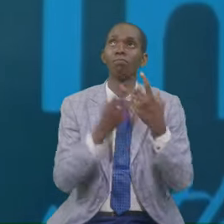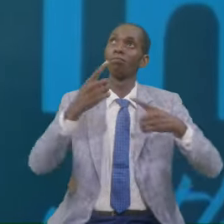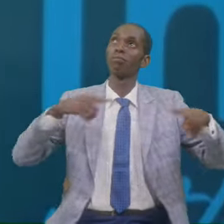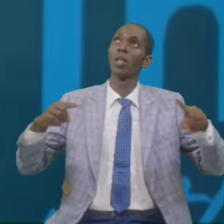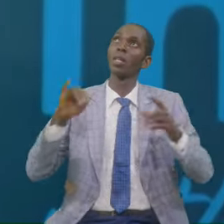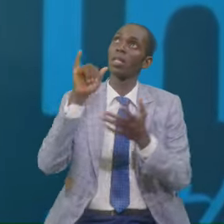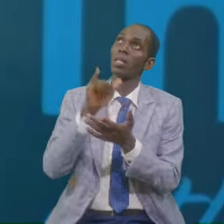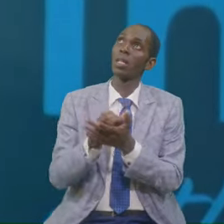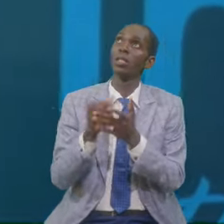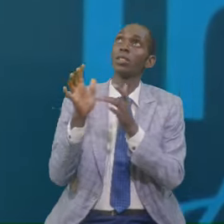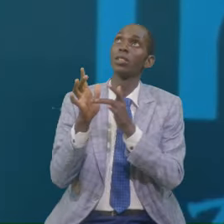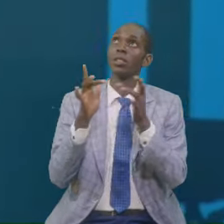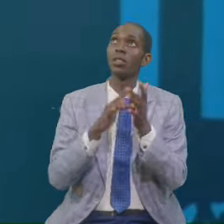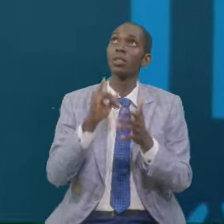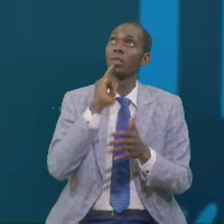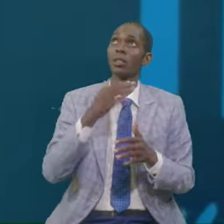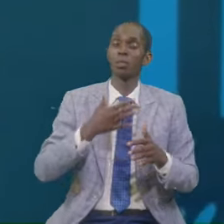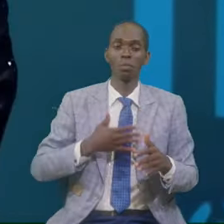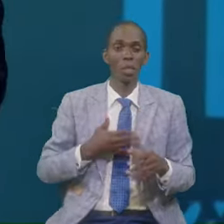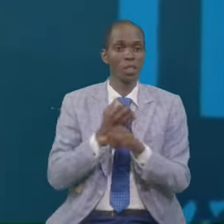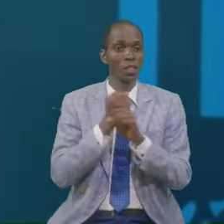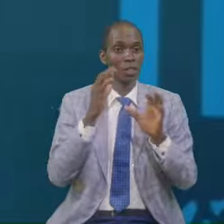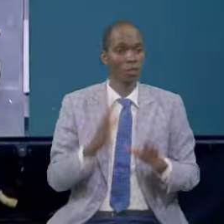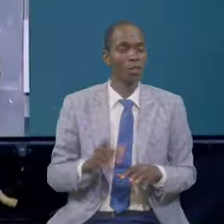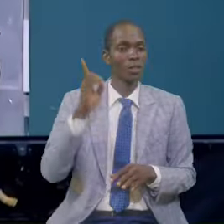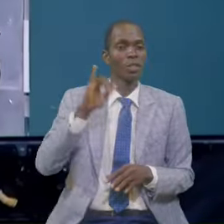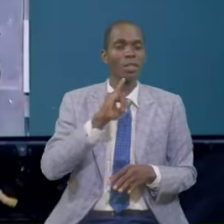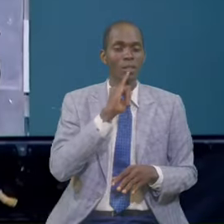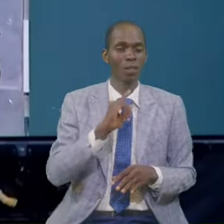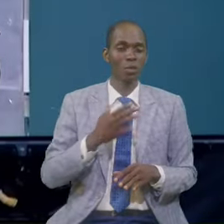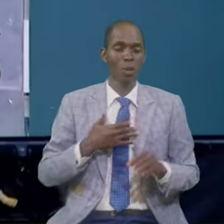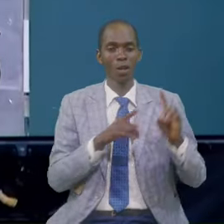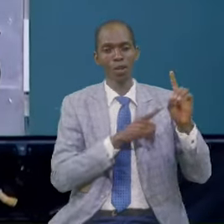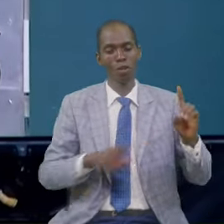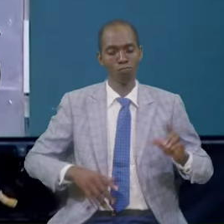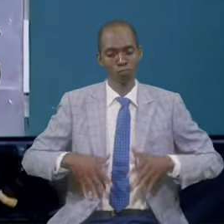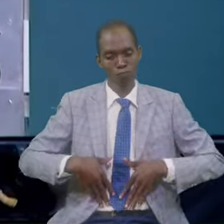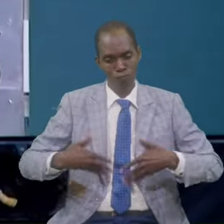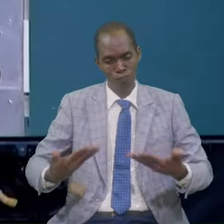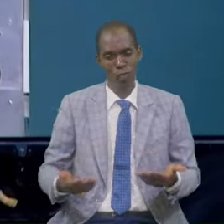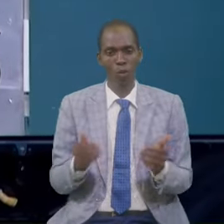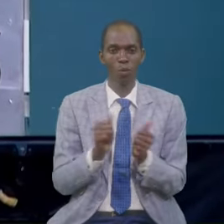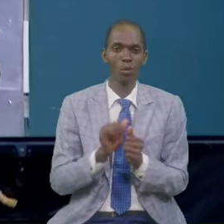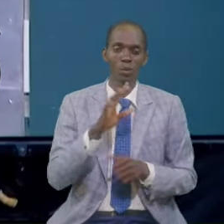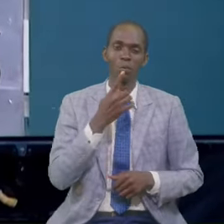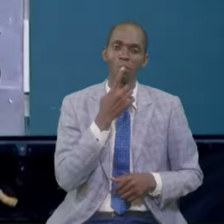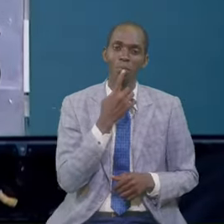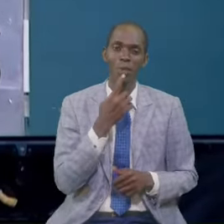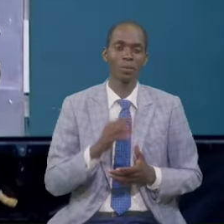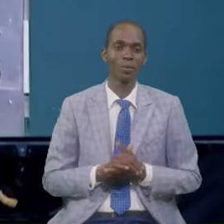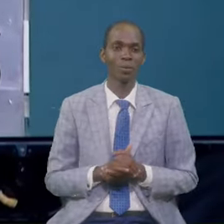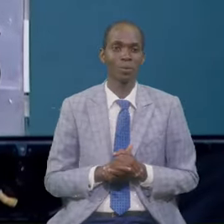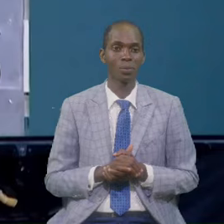my advocate, he is my lord. ఆయన నాకు రక్షకుడని న్యాయవాది అని నా ప్రభు అని నా